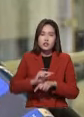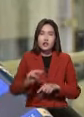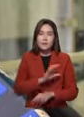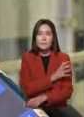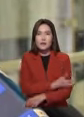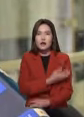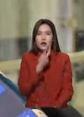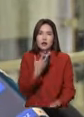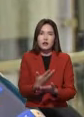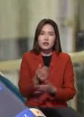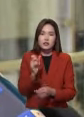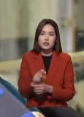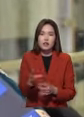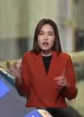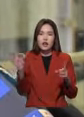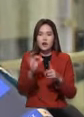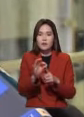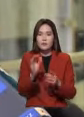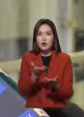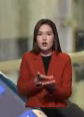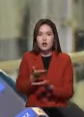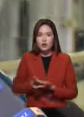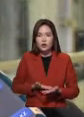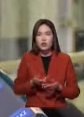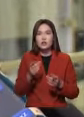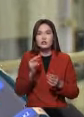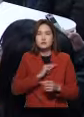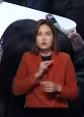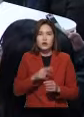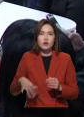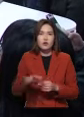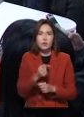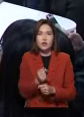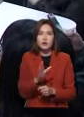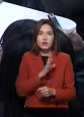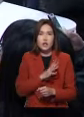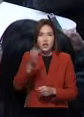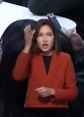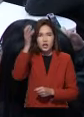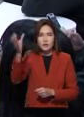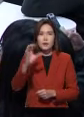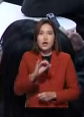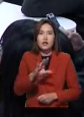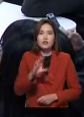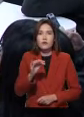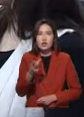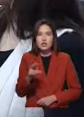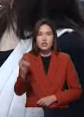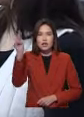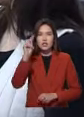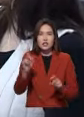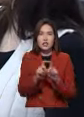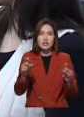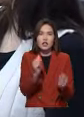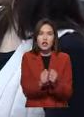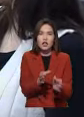азаматтары қалыптасуы мақсатында осы тәрбие жұмыстарды жасалып жатыр. Білім инновация лицейлері еліміздің әр өңірінде